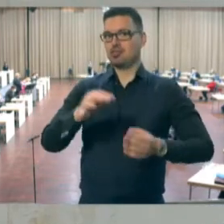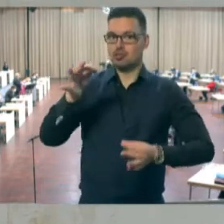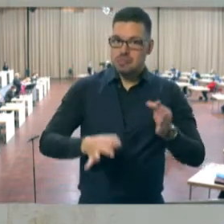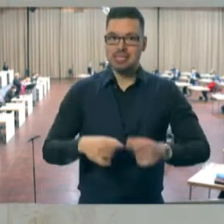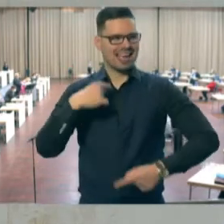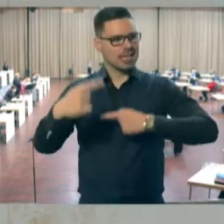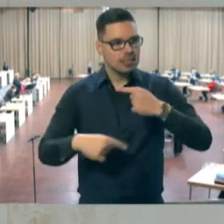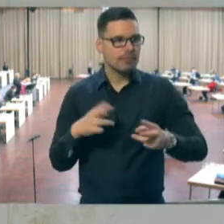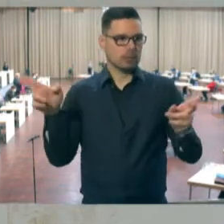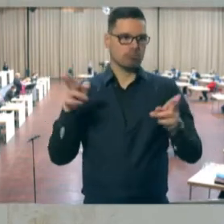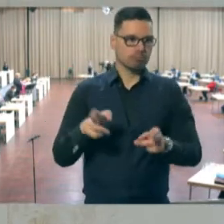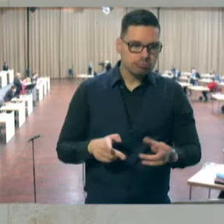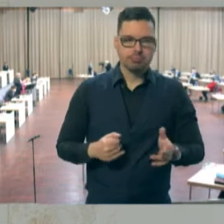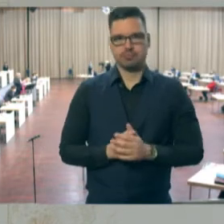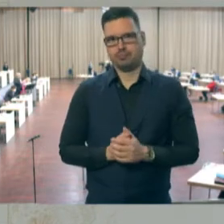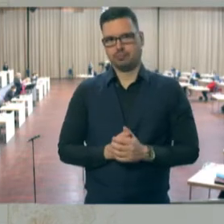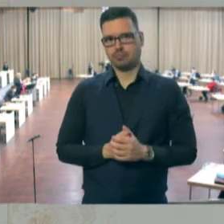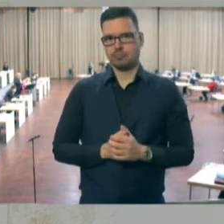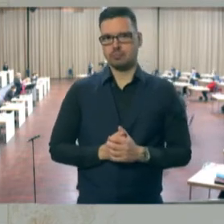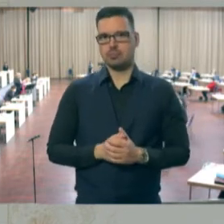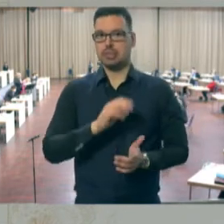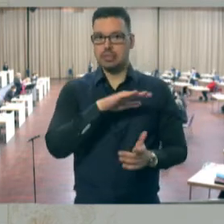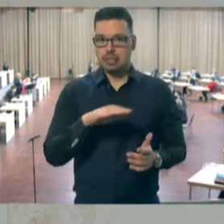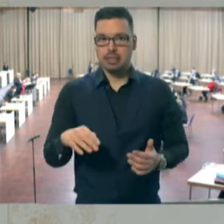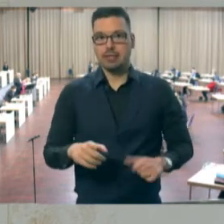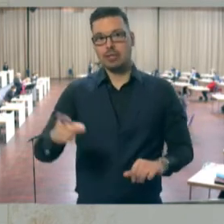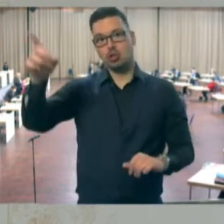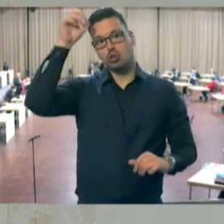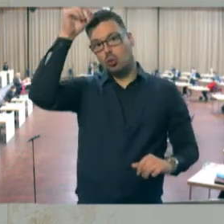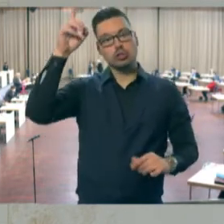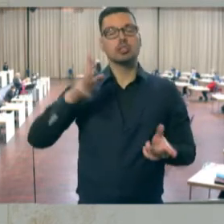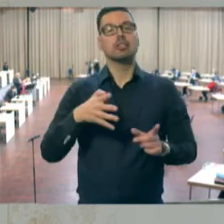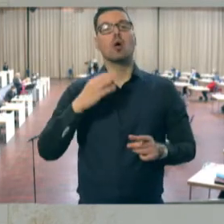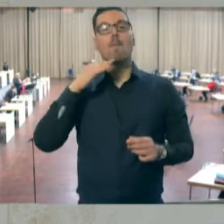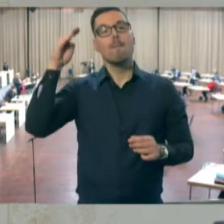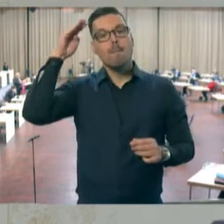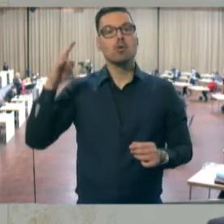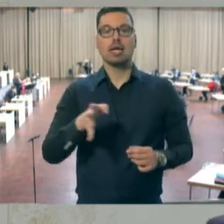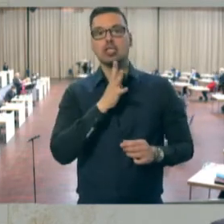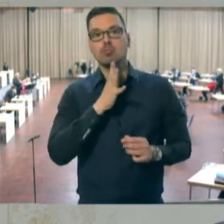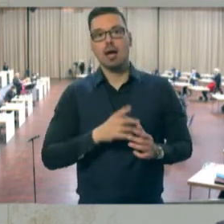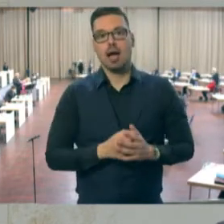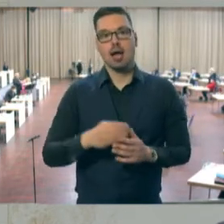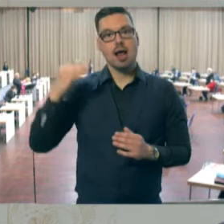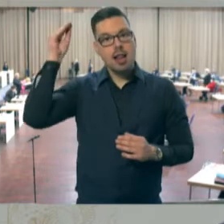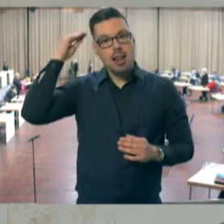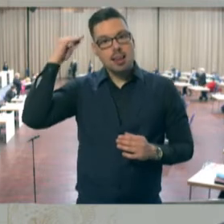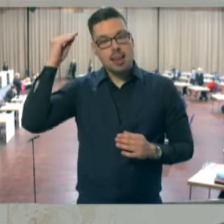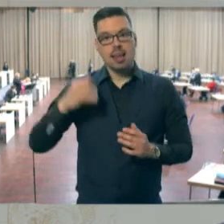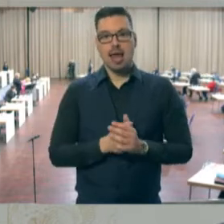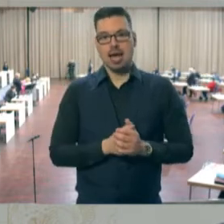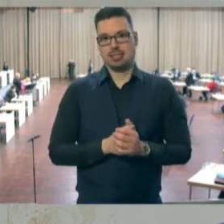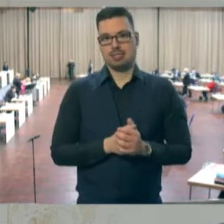beeinträchtigt, gehemmt. Kinder, bei denen Deutsch vielleicht nicht die Muttersprache im Haushalt ist, lernen im